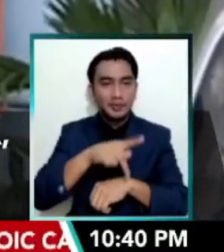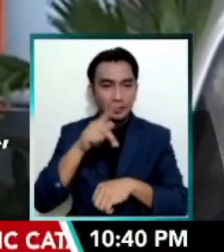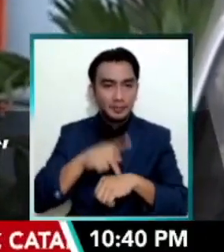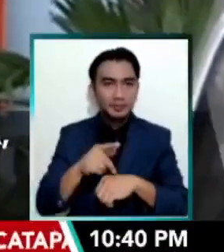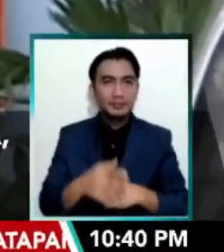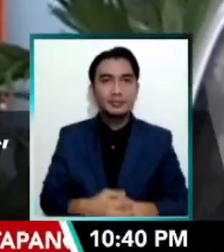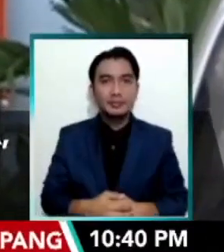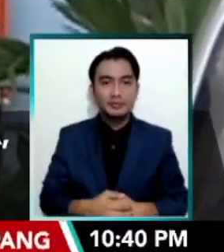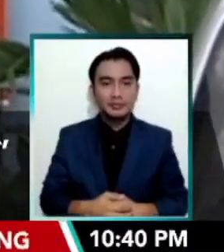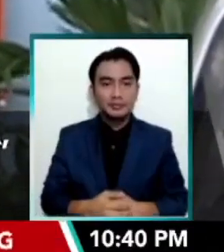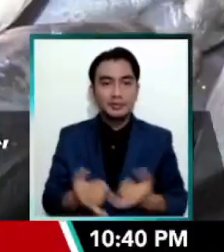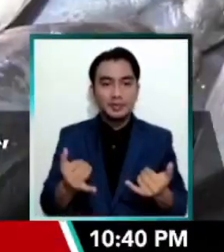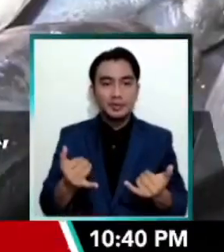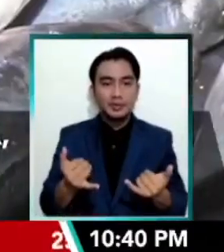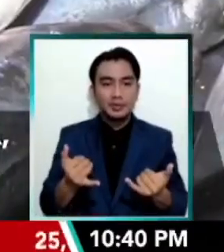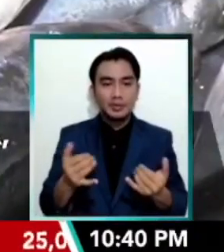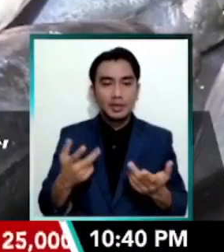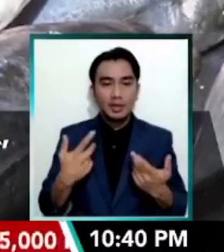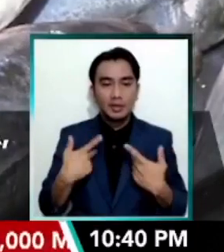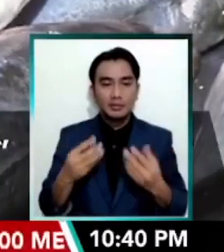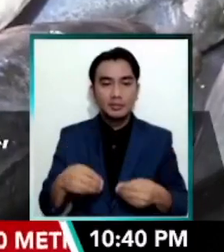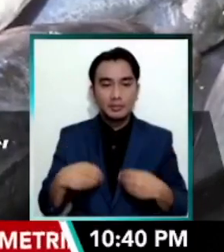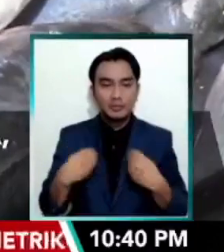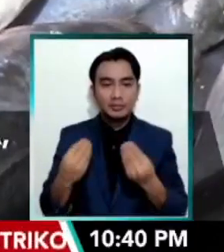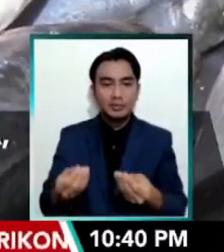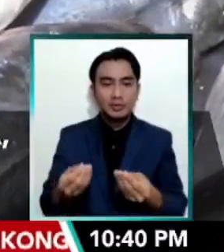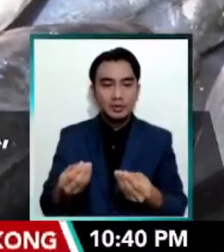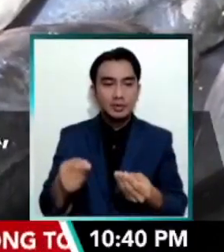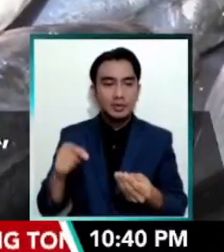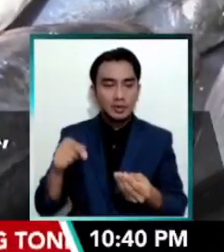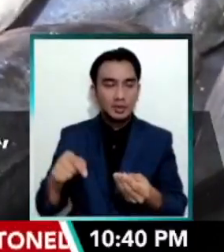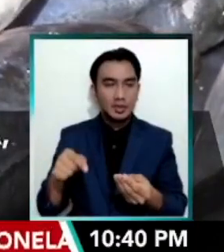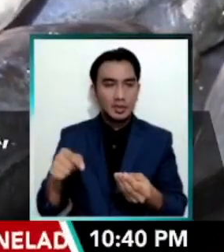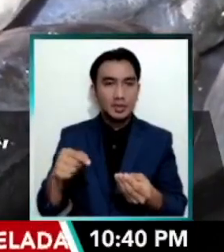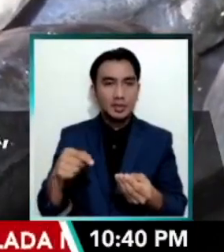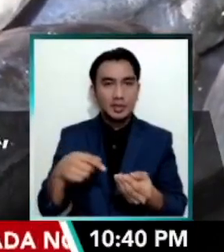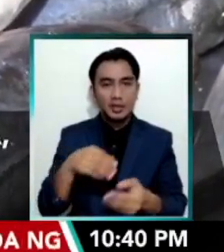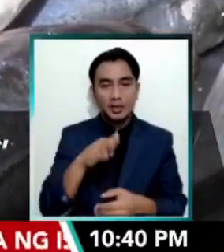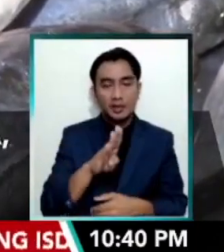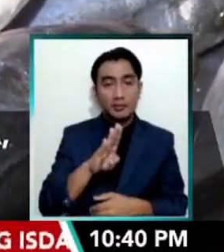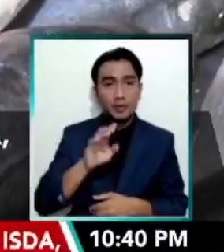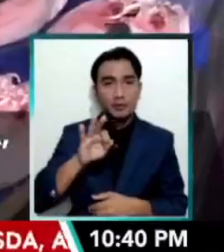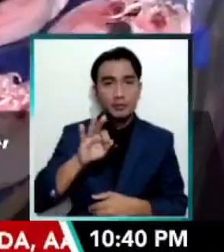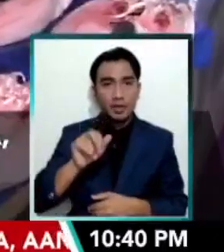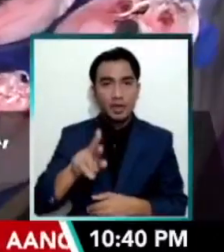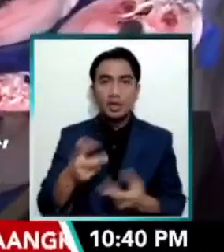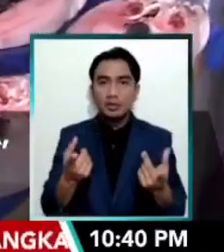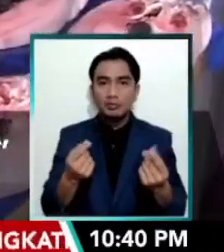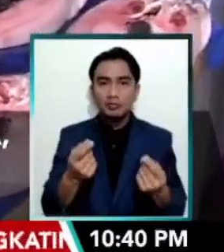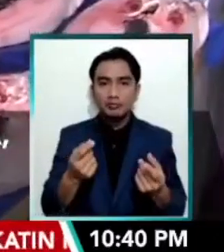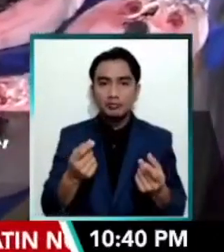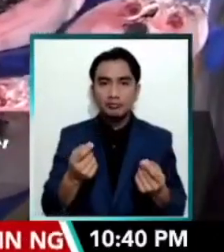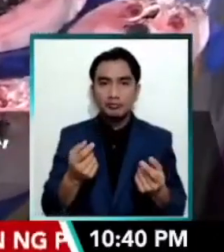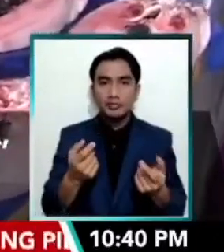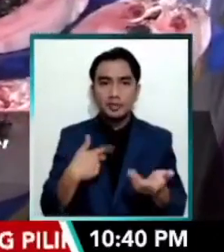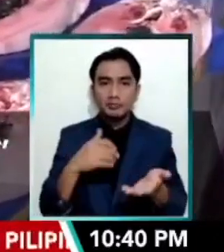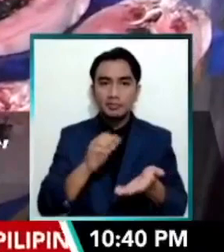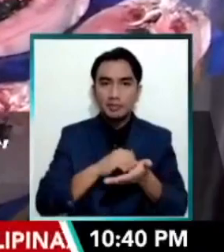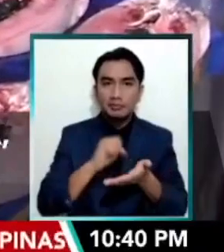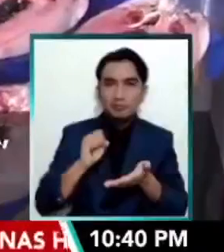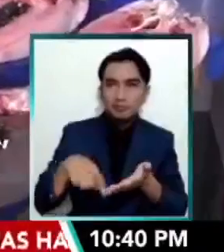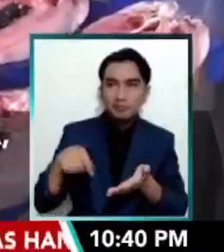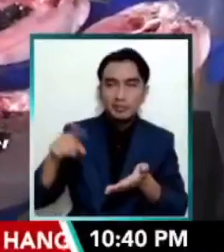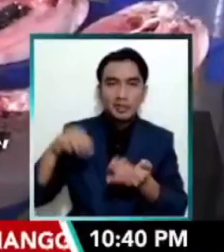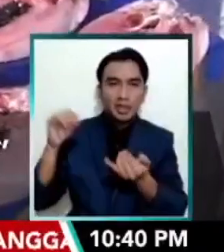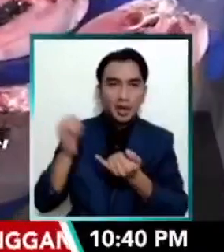direktiba ng DA ang Bureau of Fisheries and Aquatic Resources o BFAR na i-dispose agad ang mga imported na isda para hindi